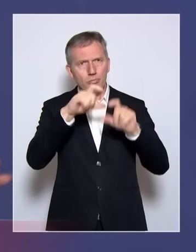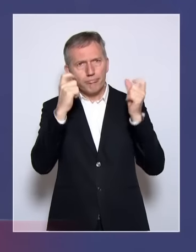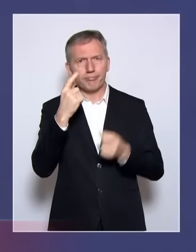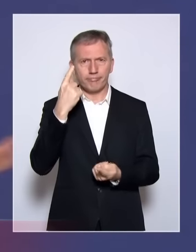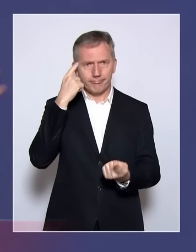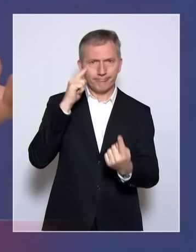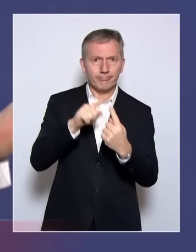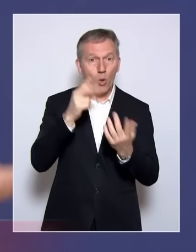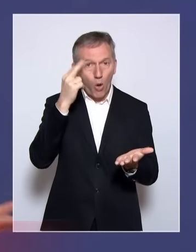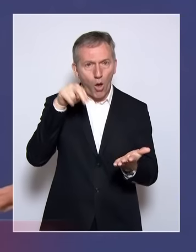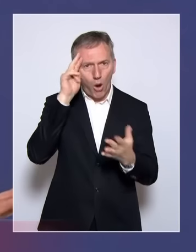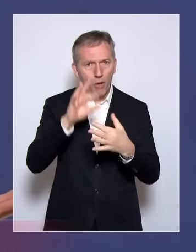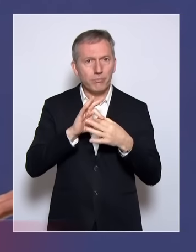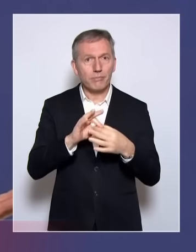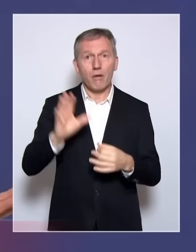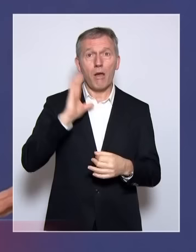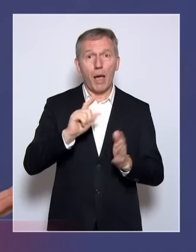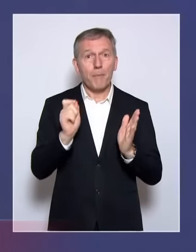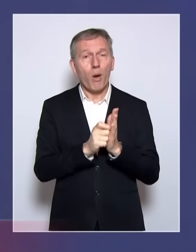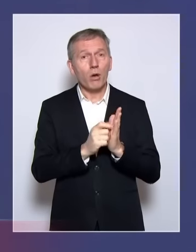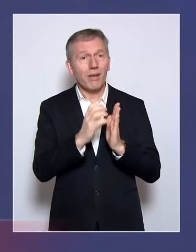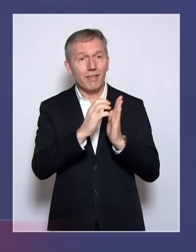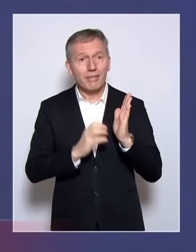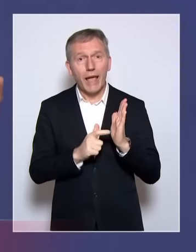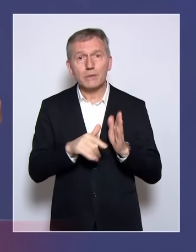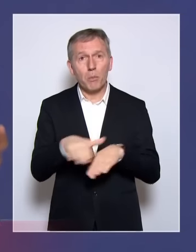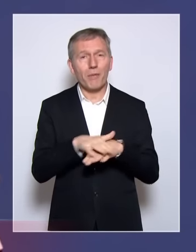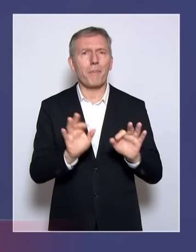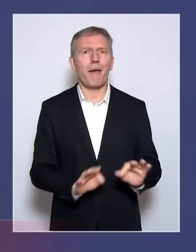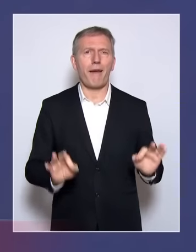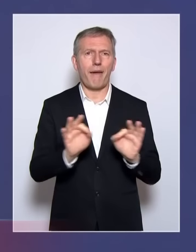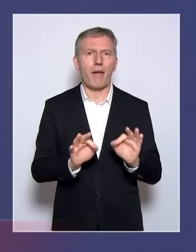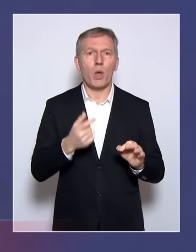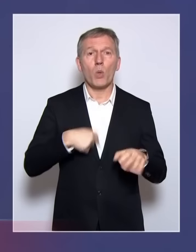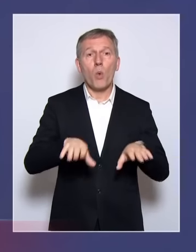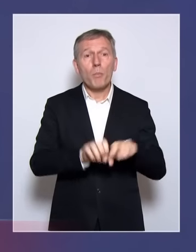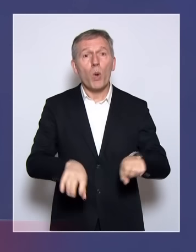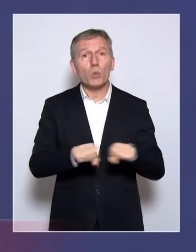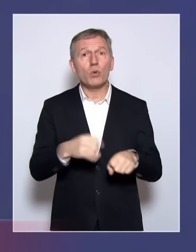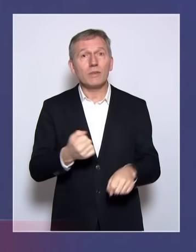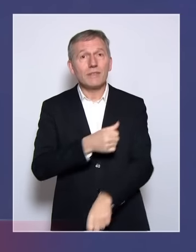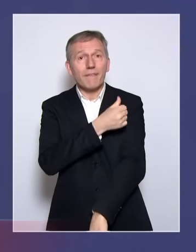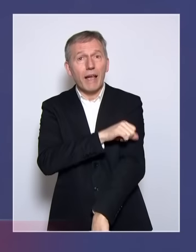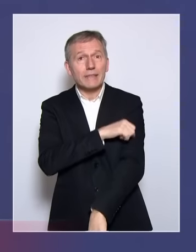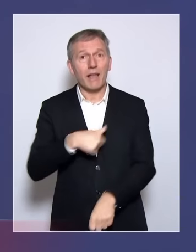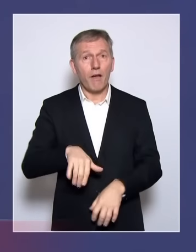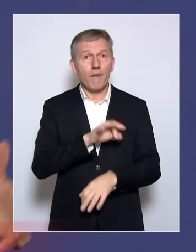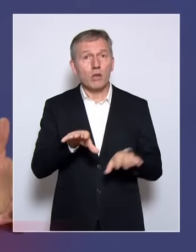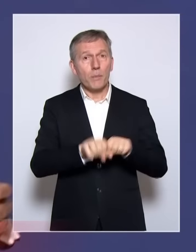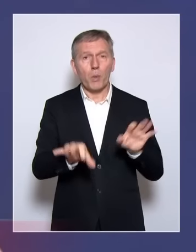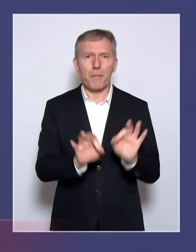cette politique qui, pourtant, n'existait pas dans nos textes. Nous ne produisions pas le dit vaccin sur notre sol, nous Français.